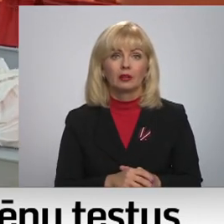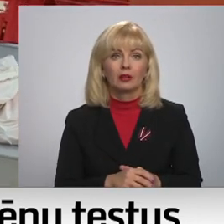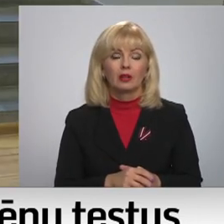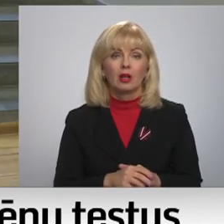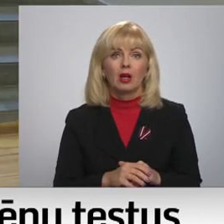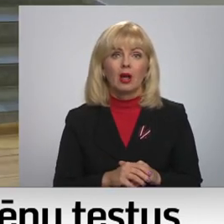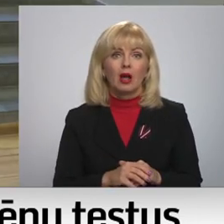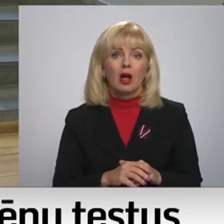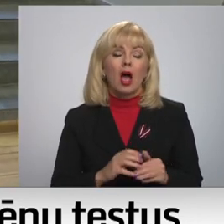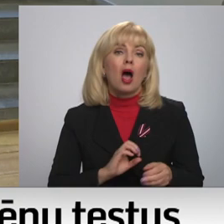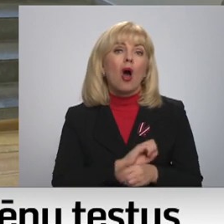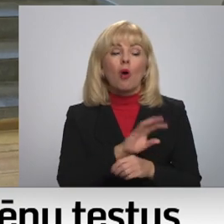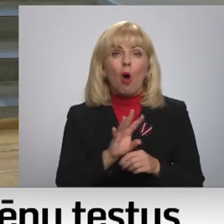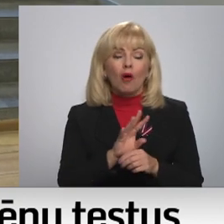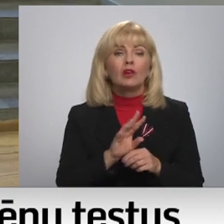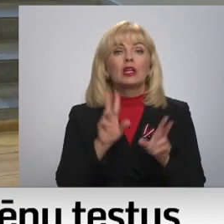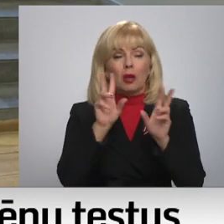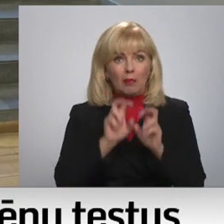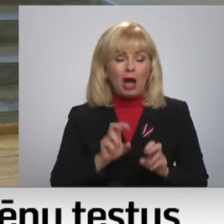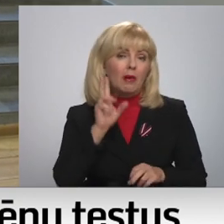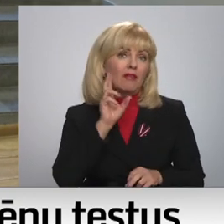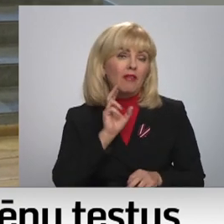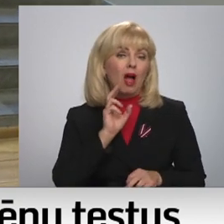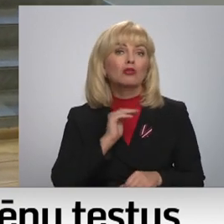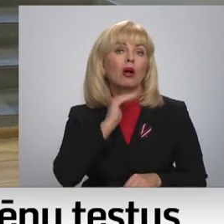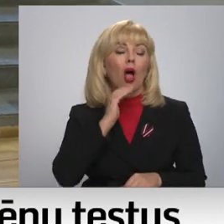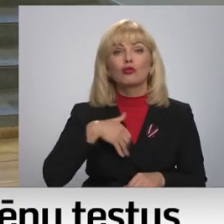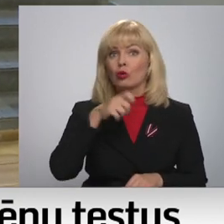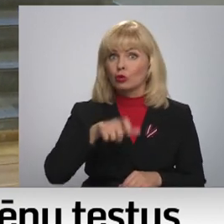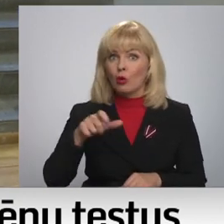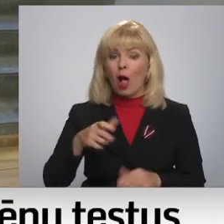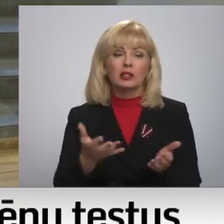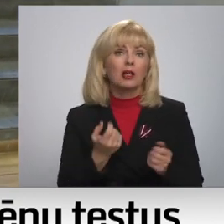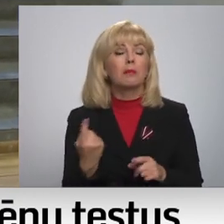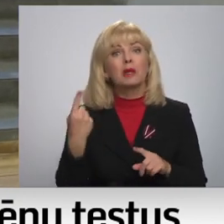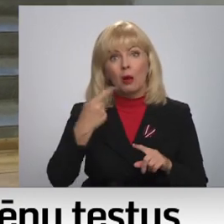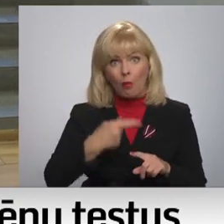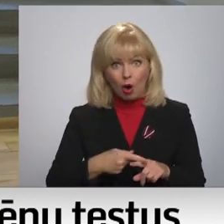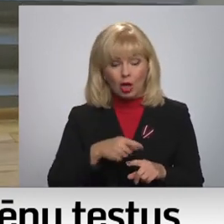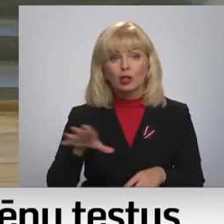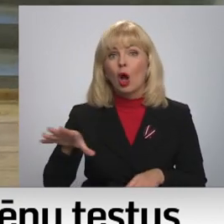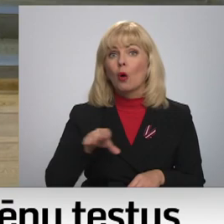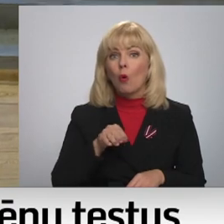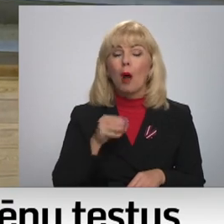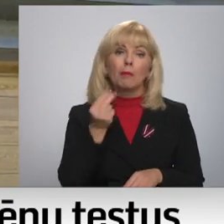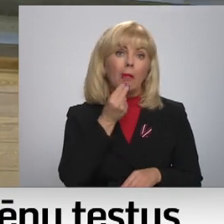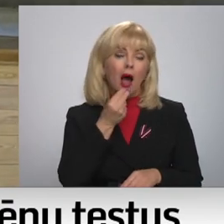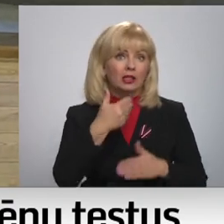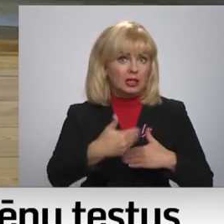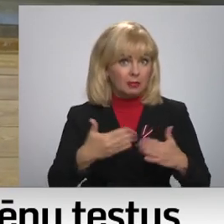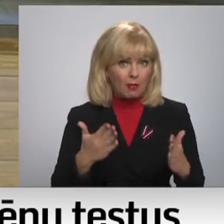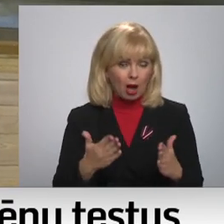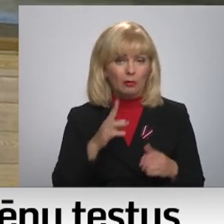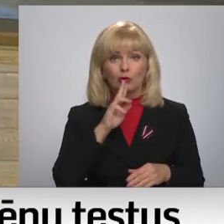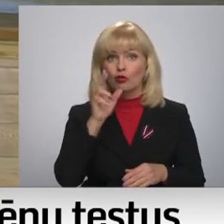Covid antigēnu testus Rīgas vecāko klašu skolēni šodien saņem pirmo reizi. Kopā ar pārtikas pakām, jo šonedēļ